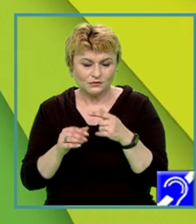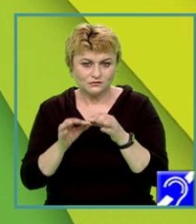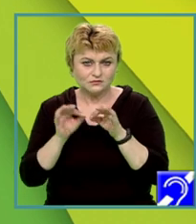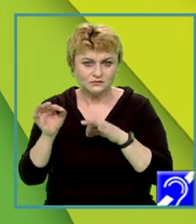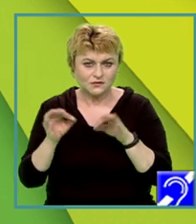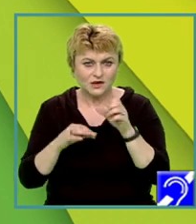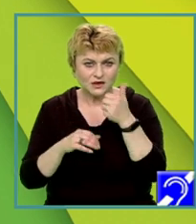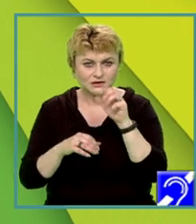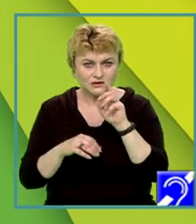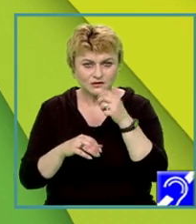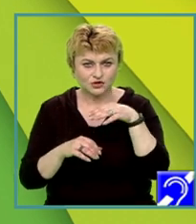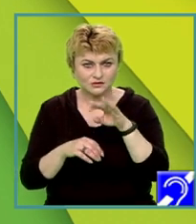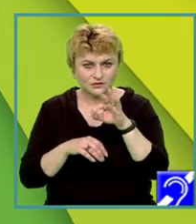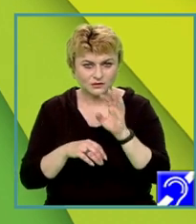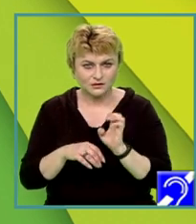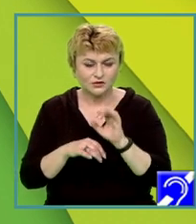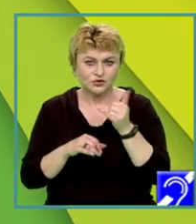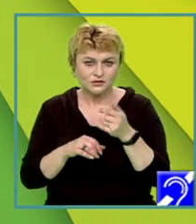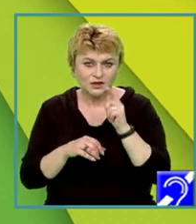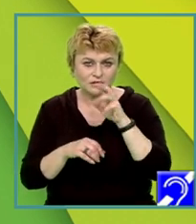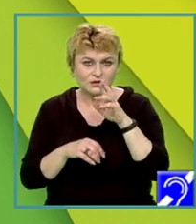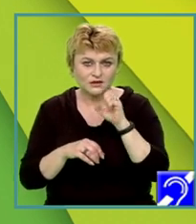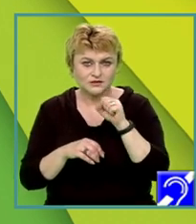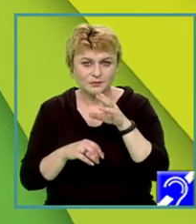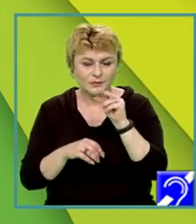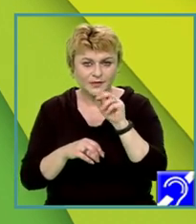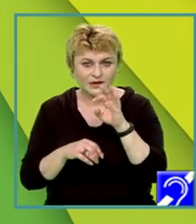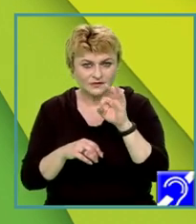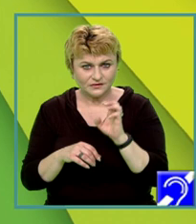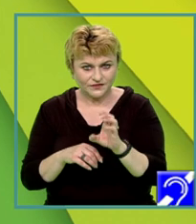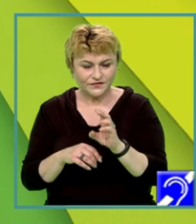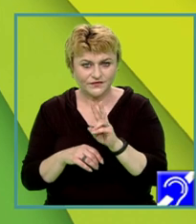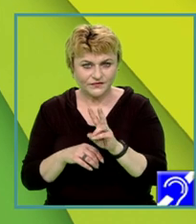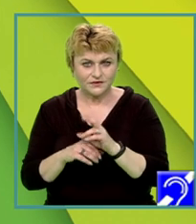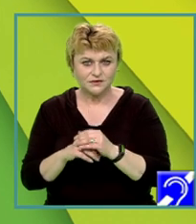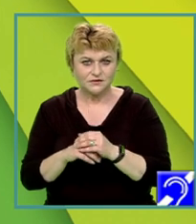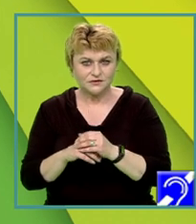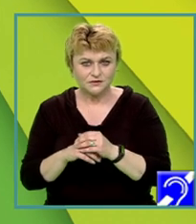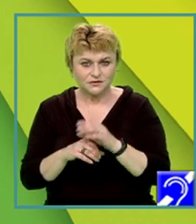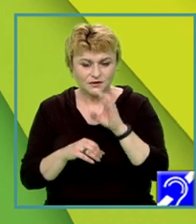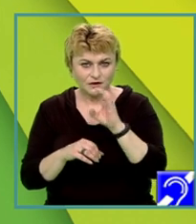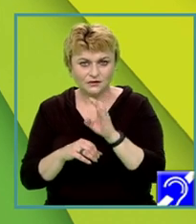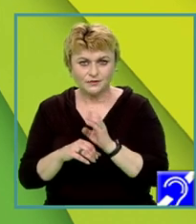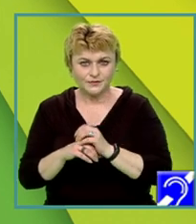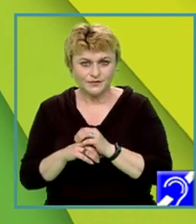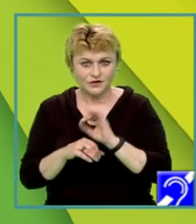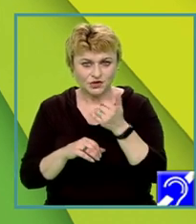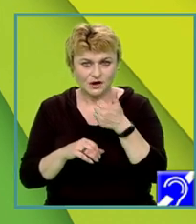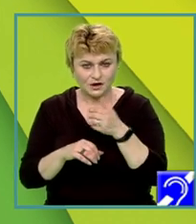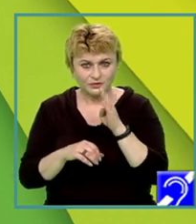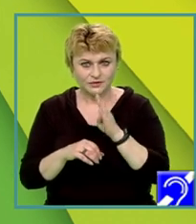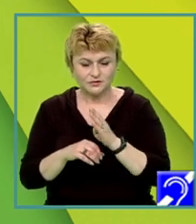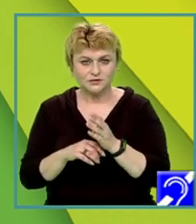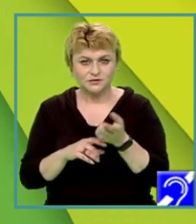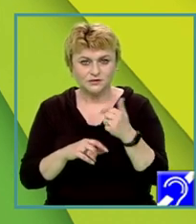a o b respectiv b o c iar suma măsurilor unghiurilor a o b și b o c